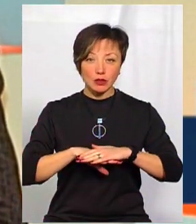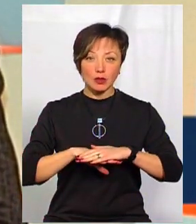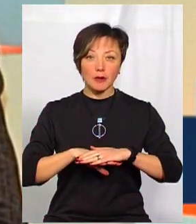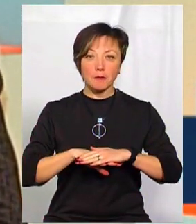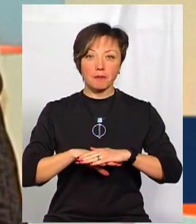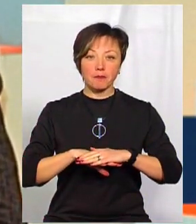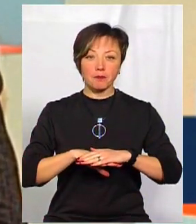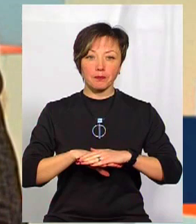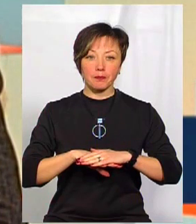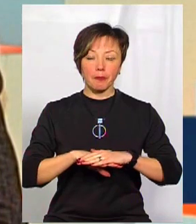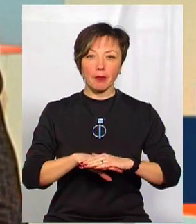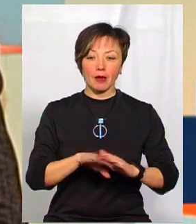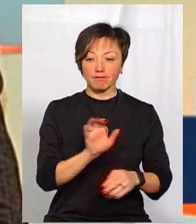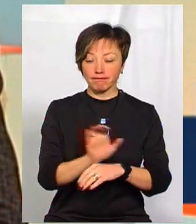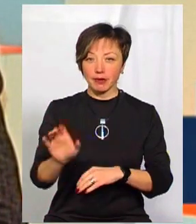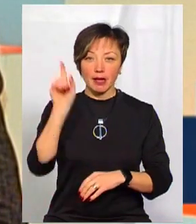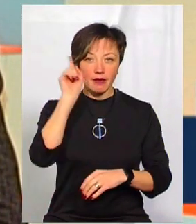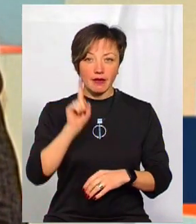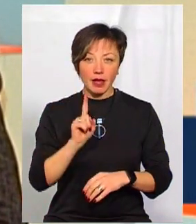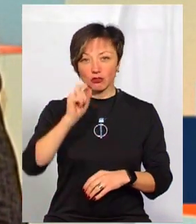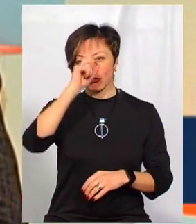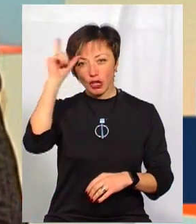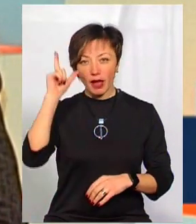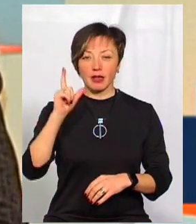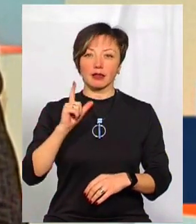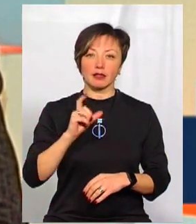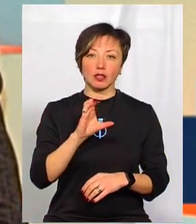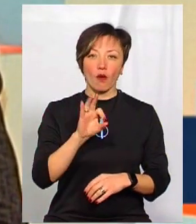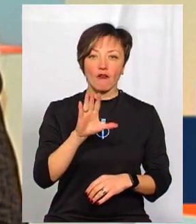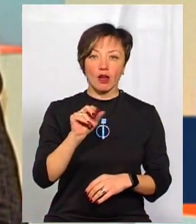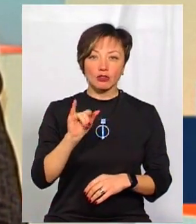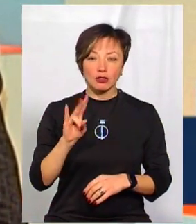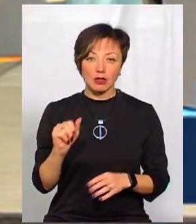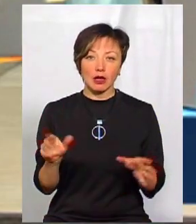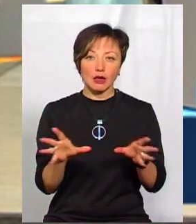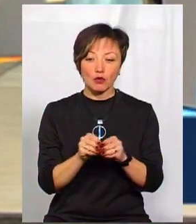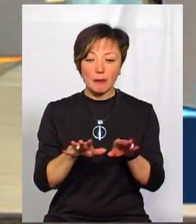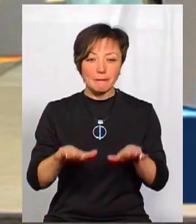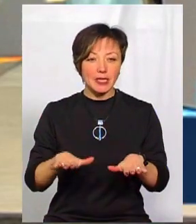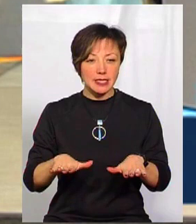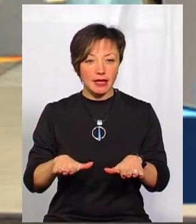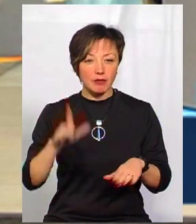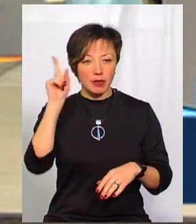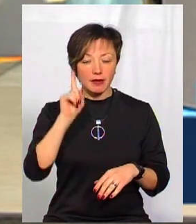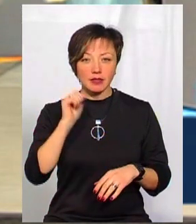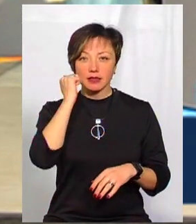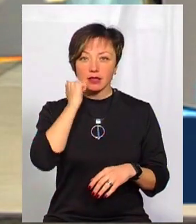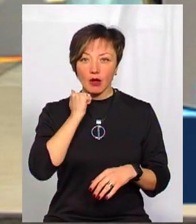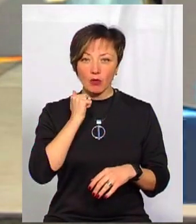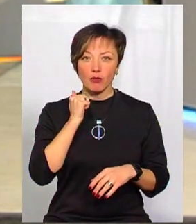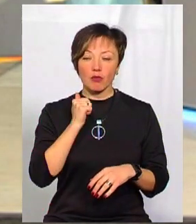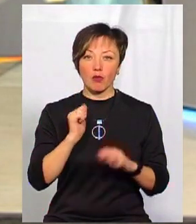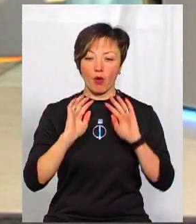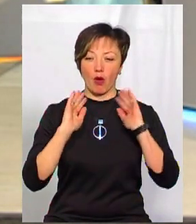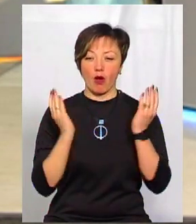розмістила євреїв, які прибули із Чехії, Словаччини, разом із місцевими євреями у старому